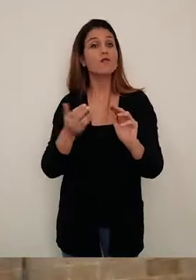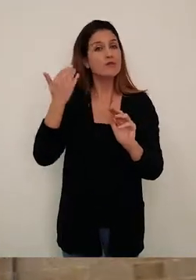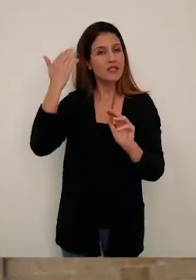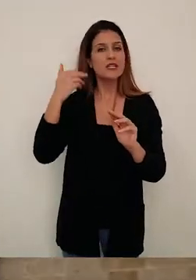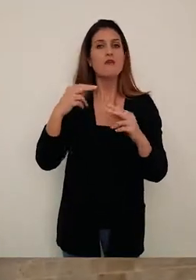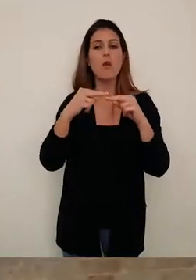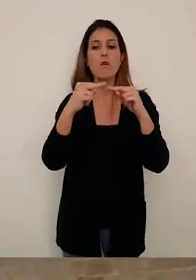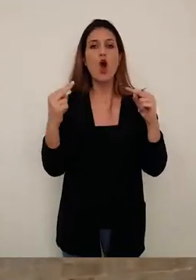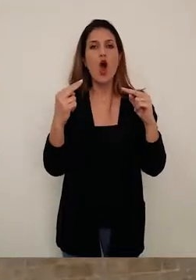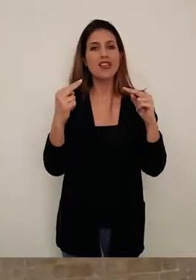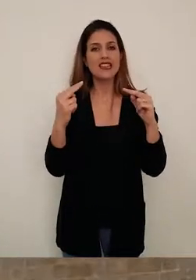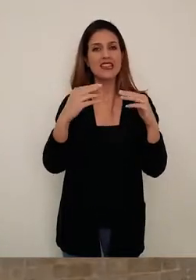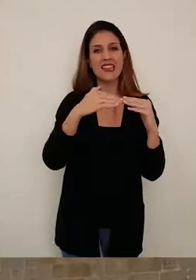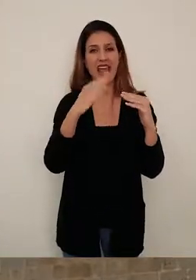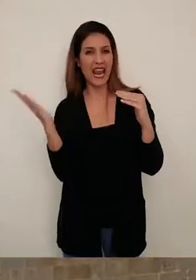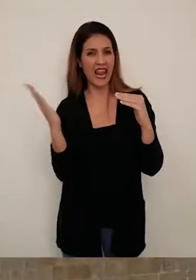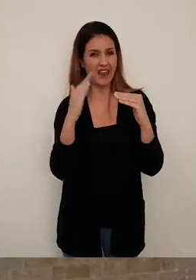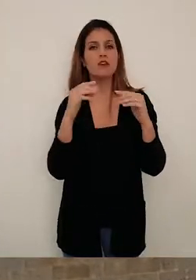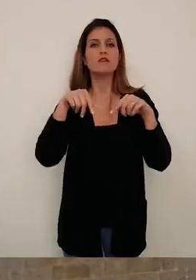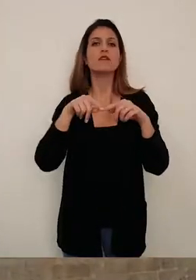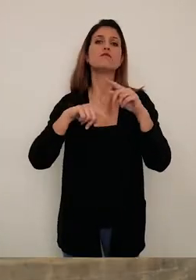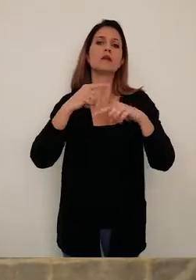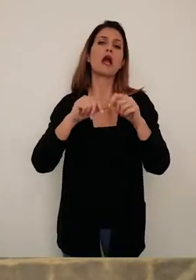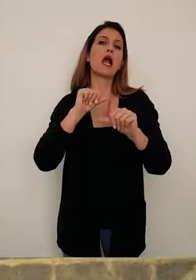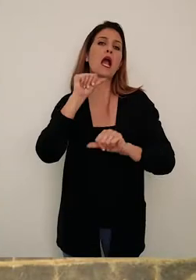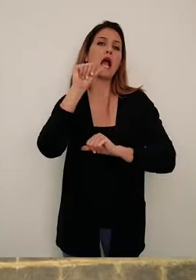tutto l'uso del ponte levatoio.